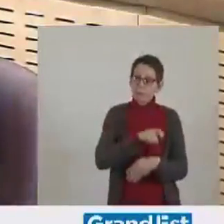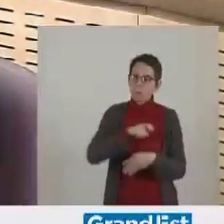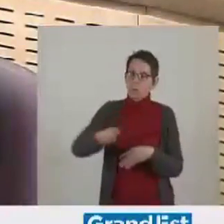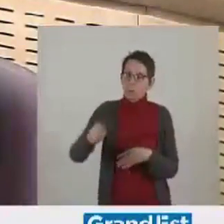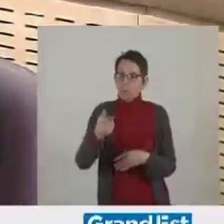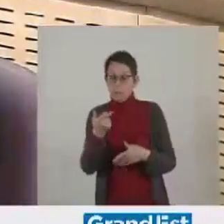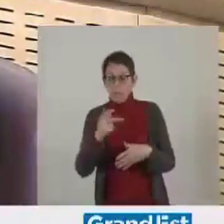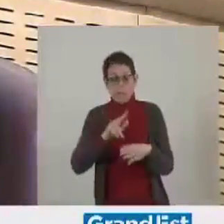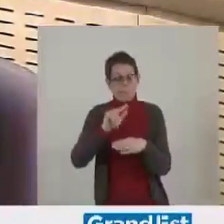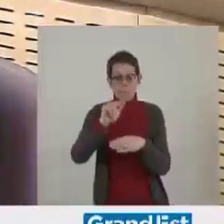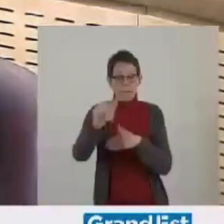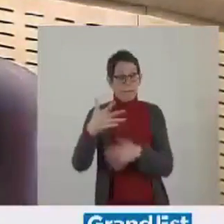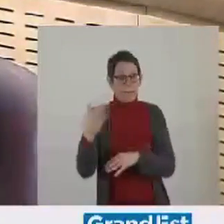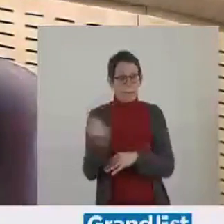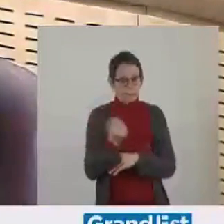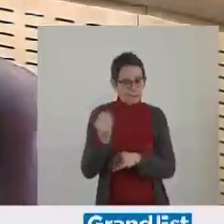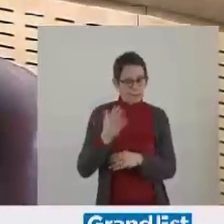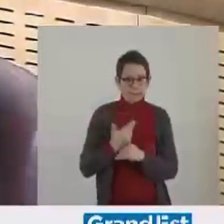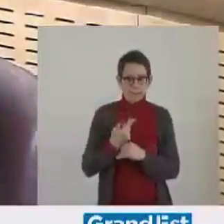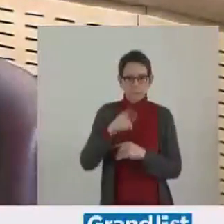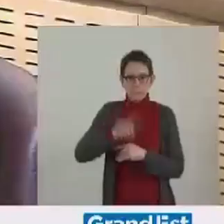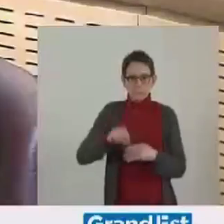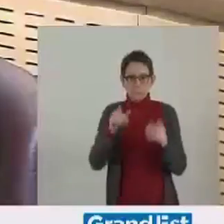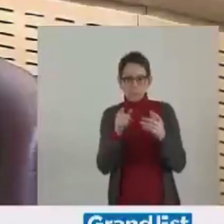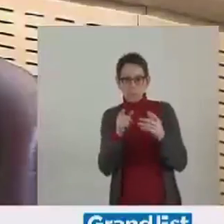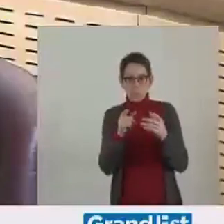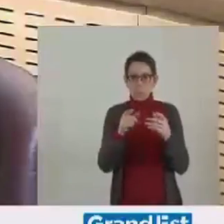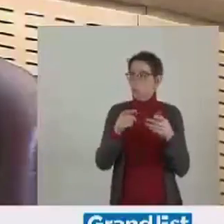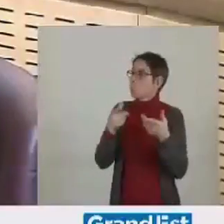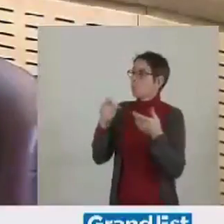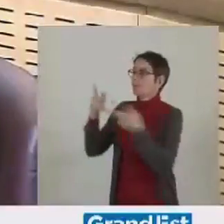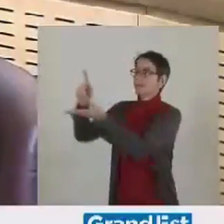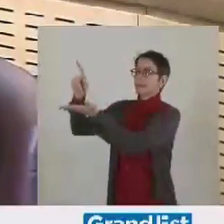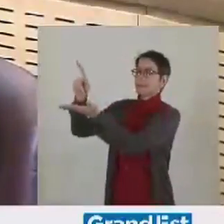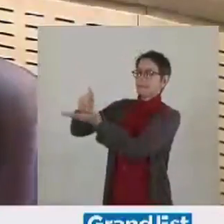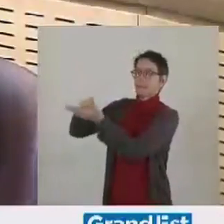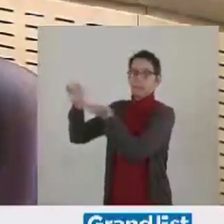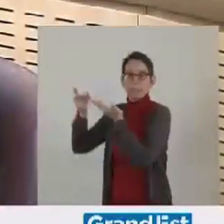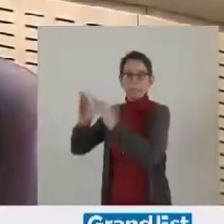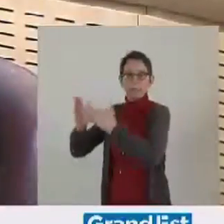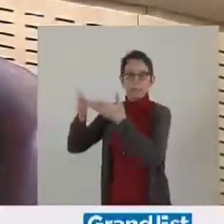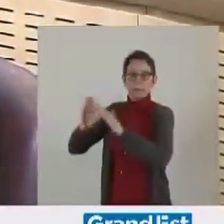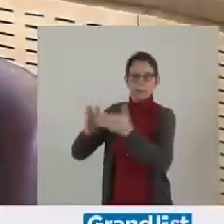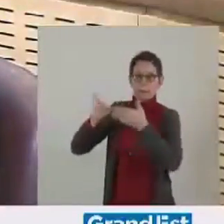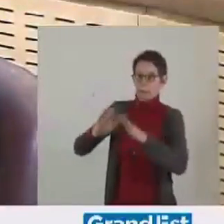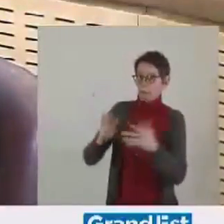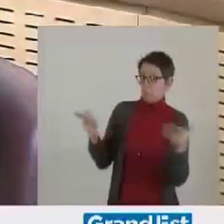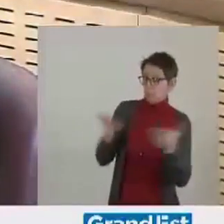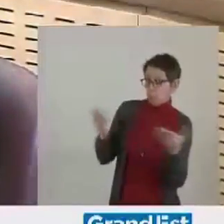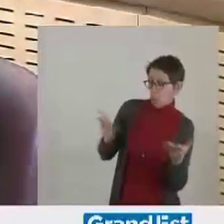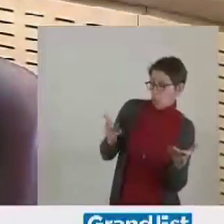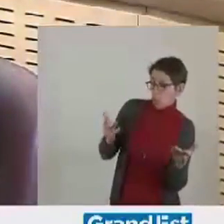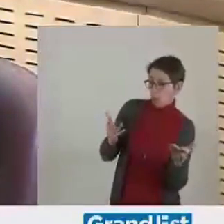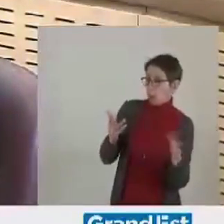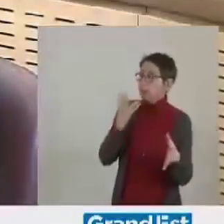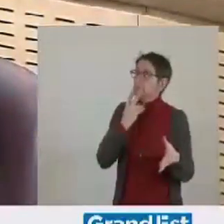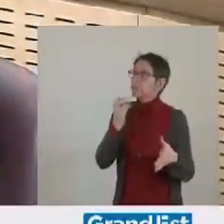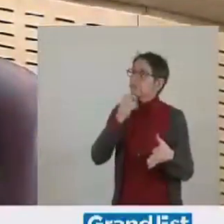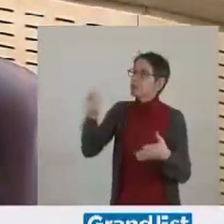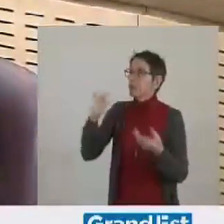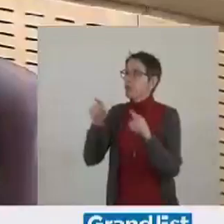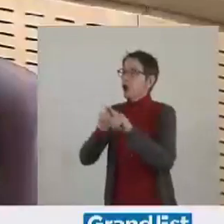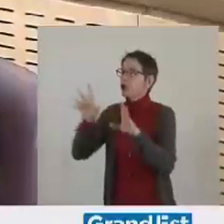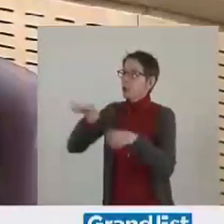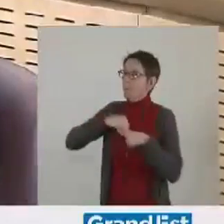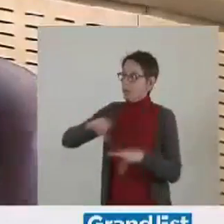tous confrontés. Les décisions prises par la Commune de Paris démontrent qu'il ne faut pas faire de nos concitoyens des principales victimes d'une